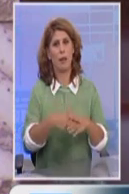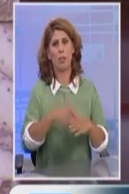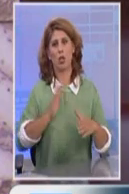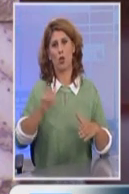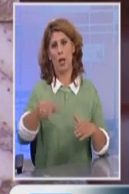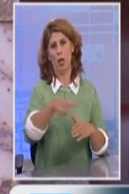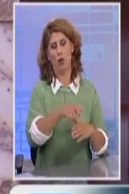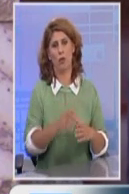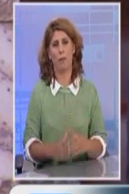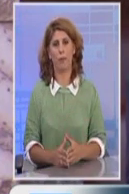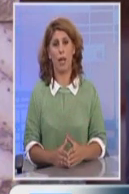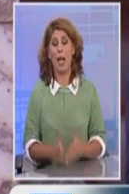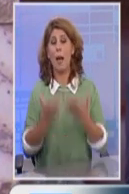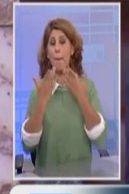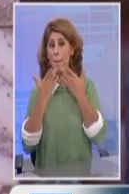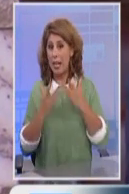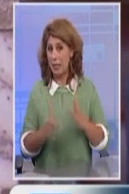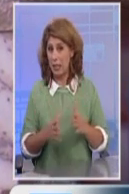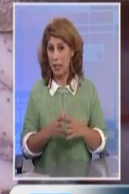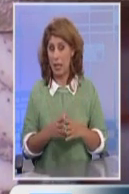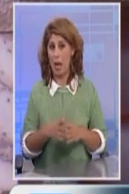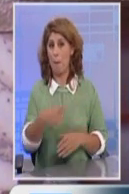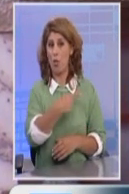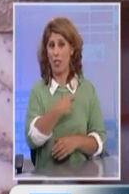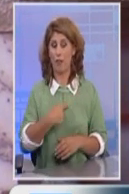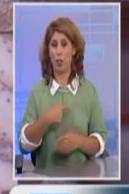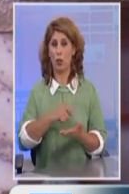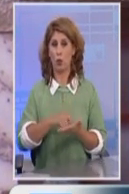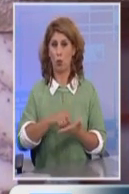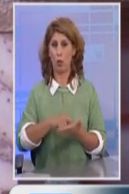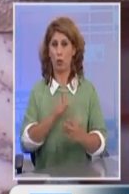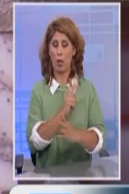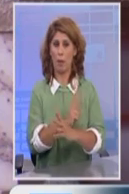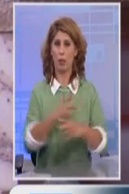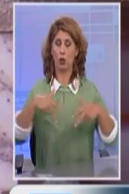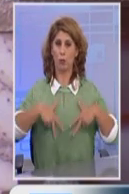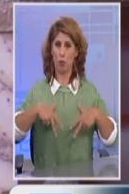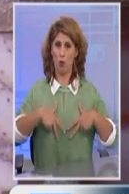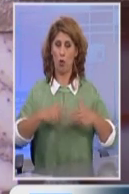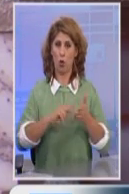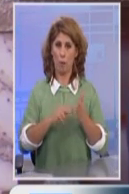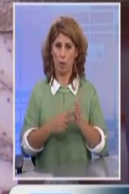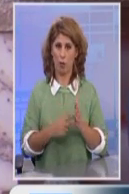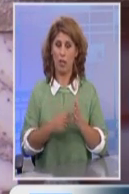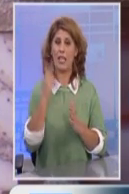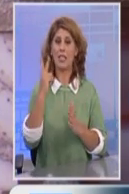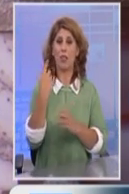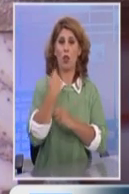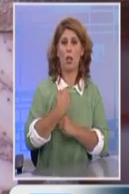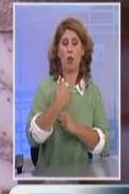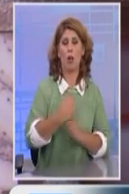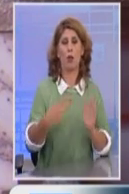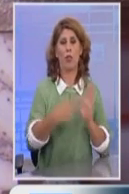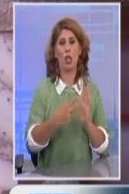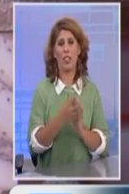στέλεχος. Παραιτήθηκε από διευθύντρια του γραφείου του αναπληρωτή Υπουργού Οικονομικών στις 2